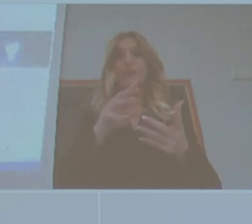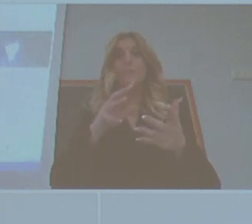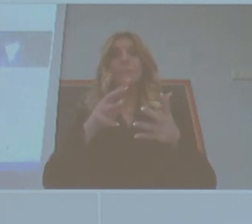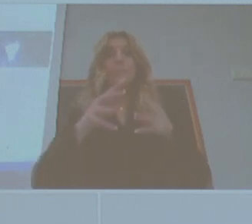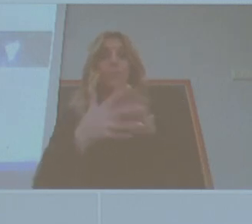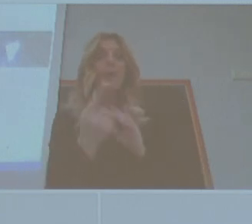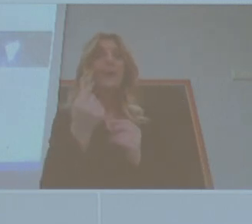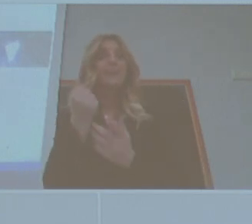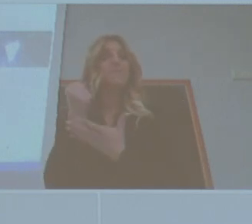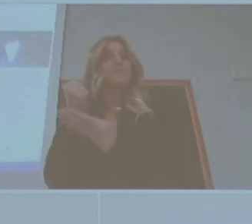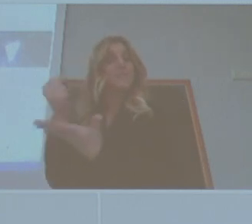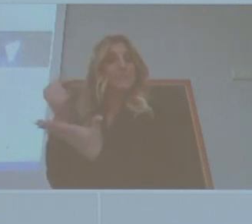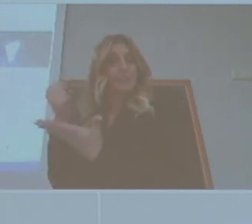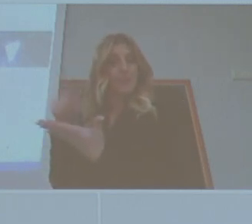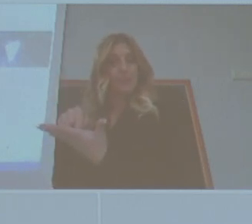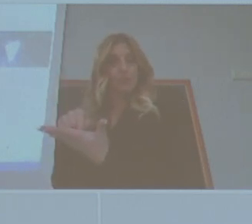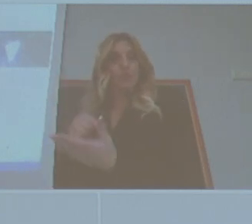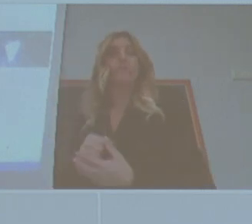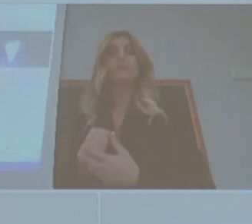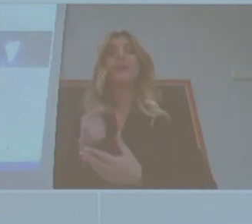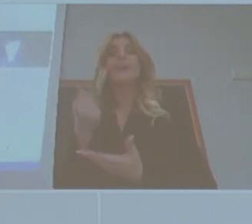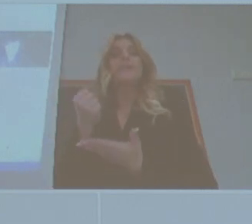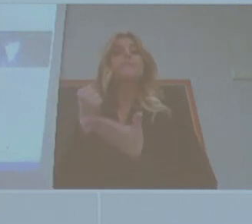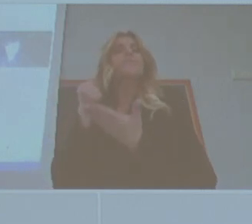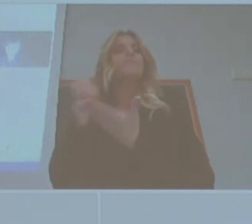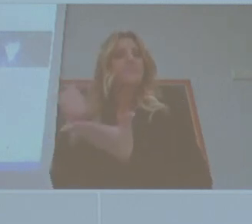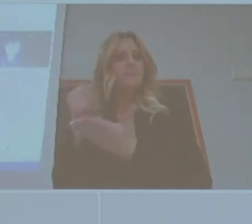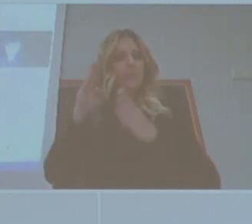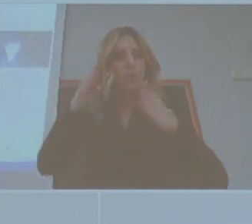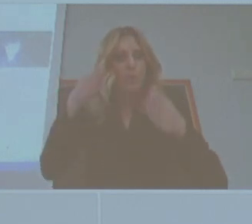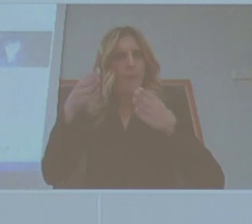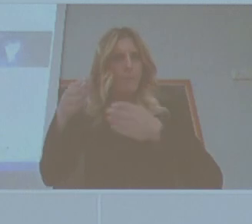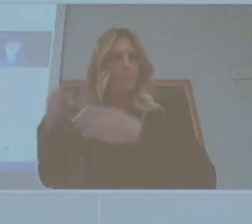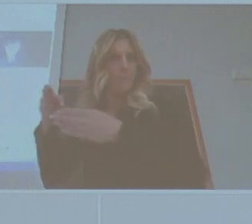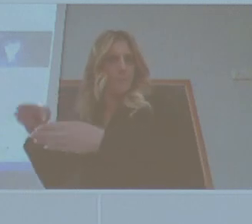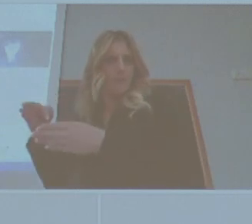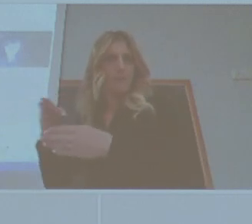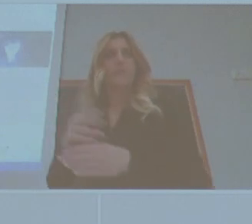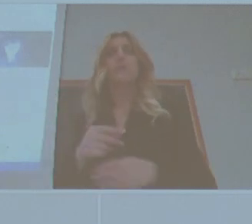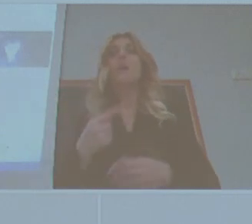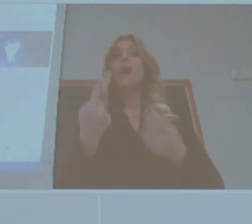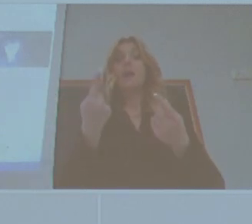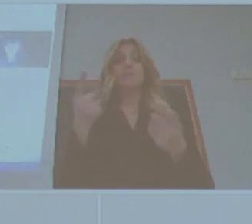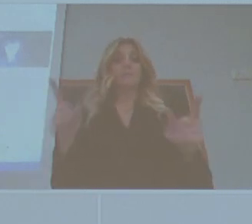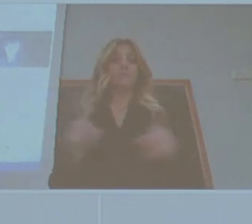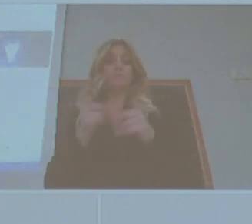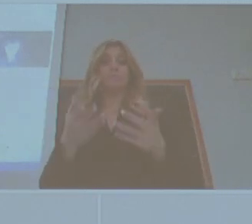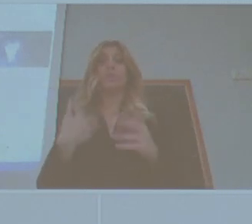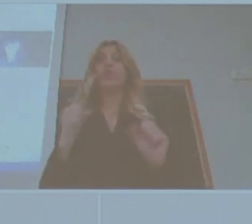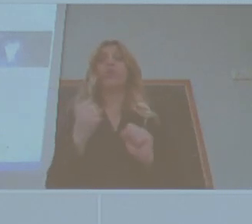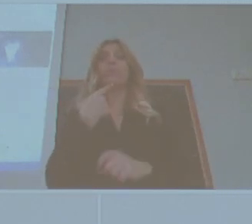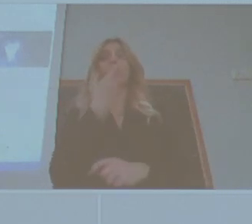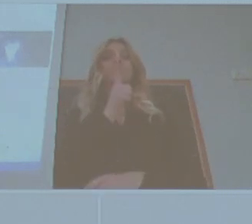di investimento individualizzato. Perché anche qui non possiamo sottacere una